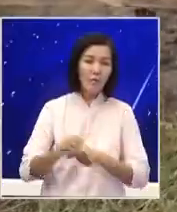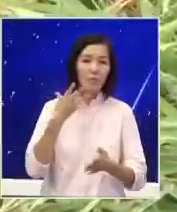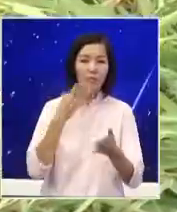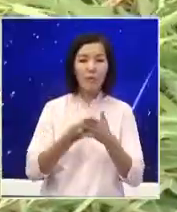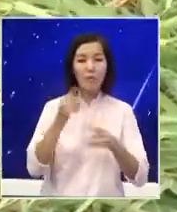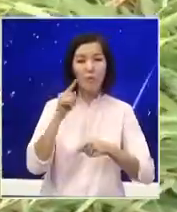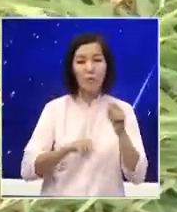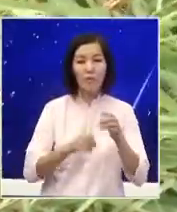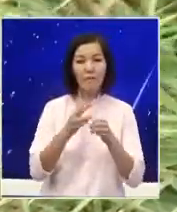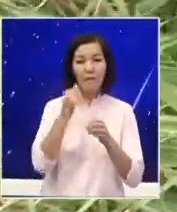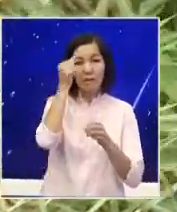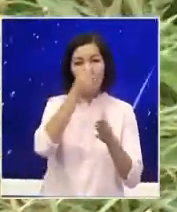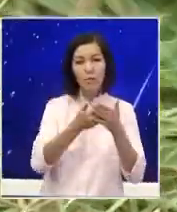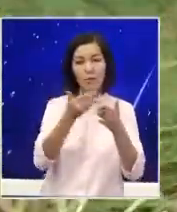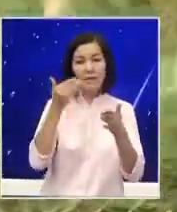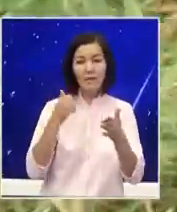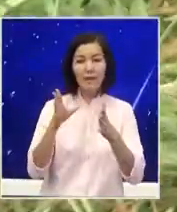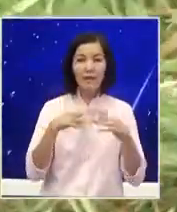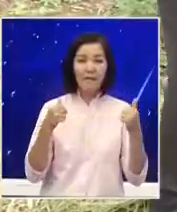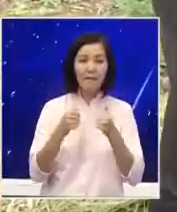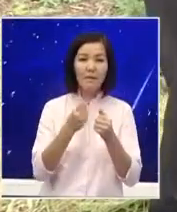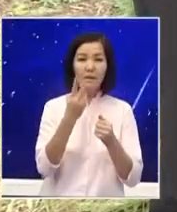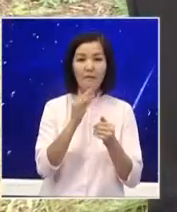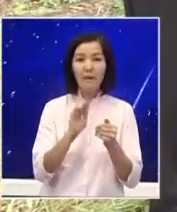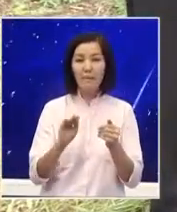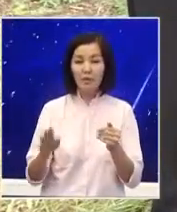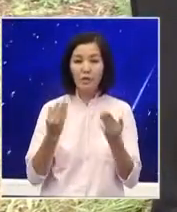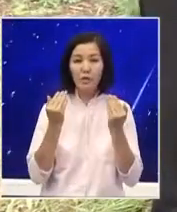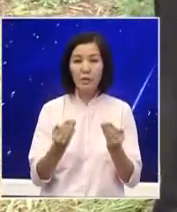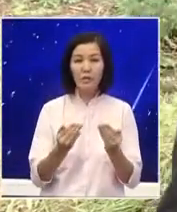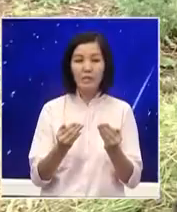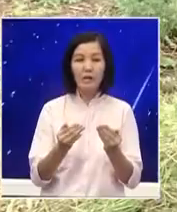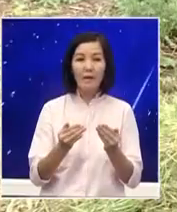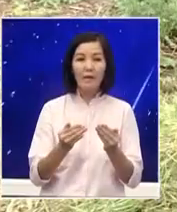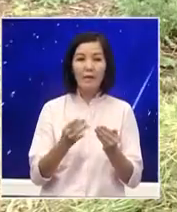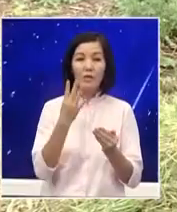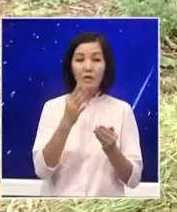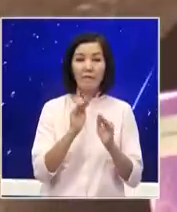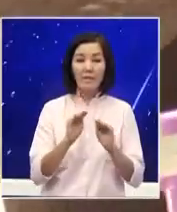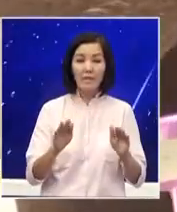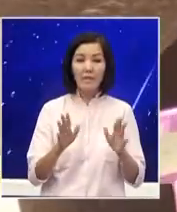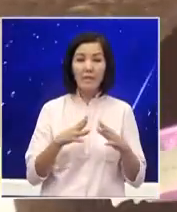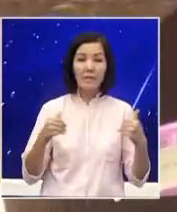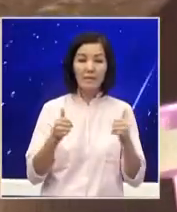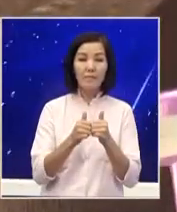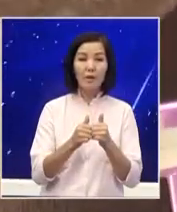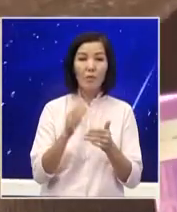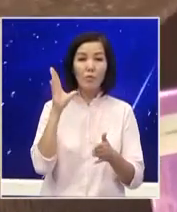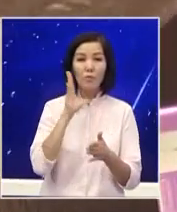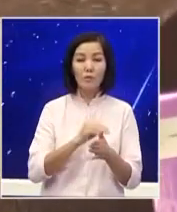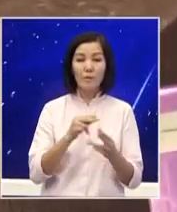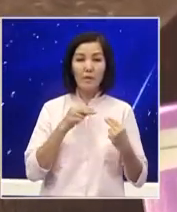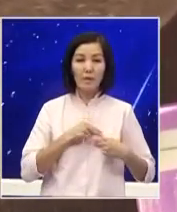поднебесной 12 лет назад тогда в его семье было всего двое малышей сейчас они супругой воспитывают четверых детей за это время он успел проработать